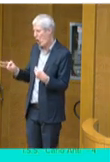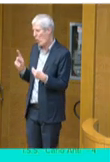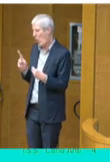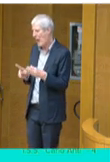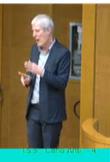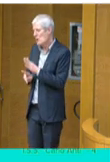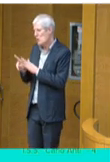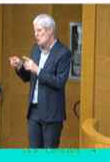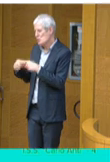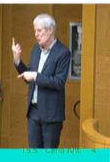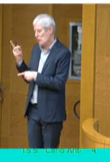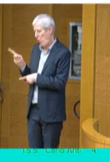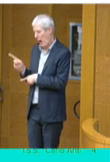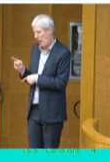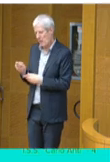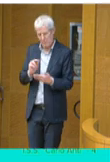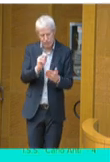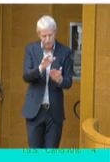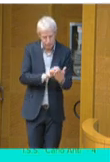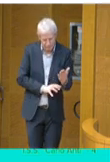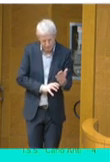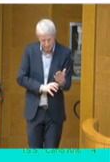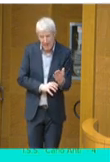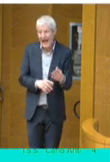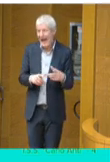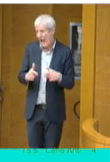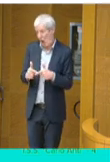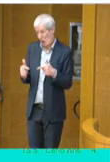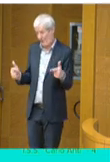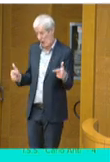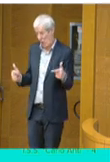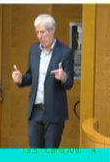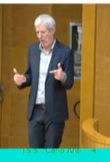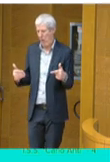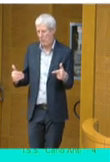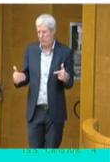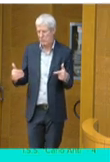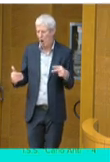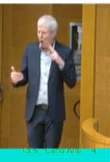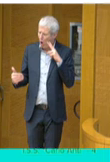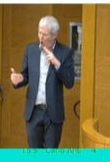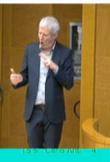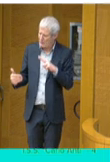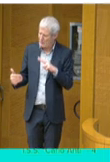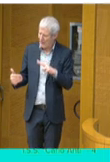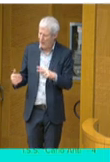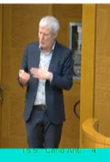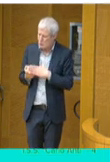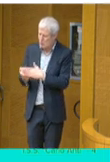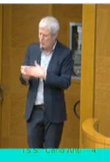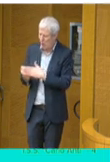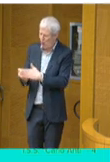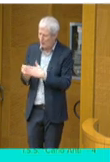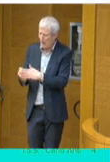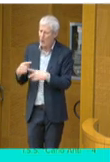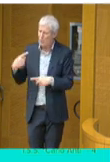successo. Quindi chiaramente nello sviluppo andiamo ad osservare e a supportare le